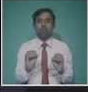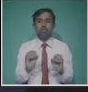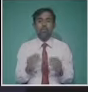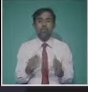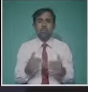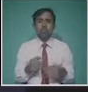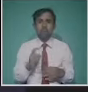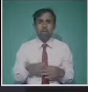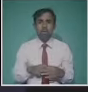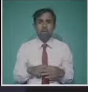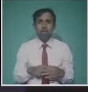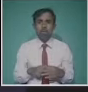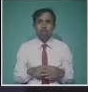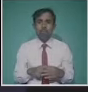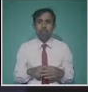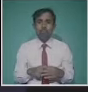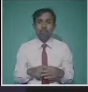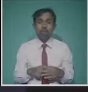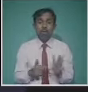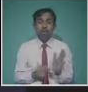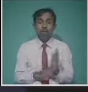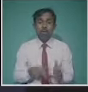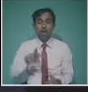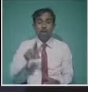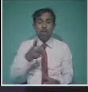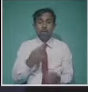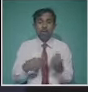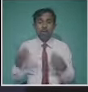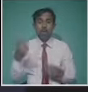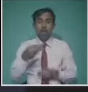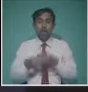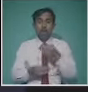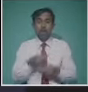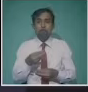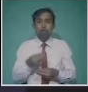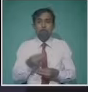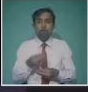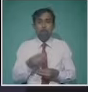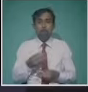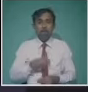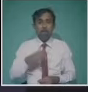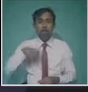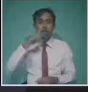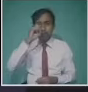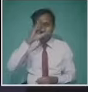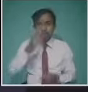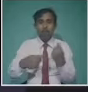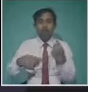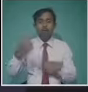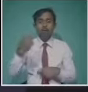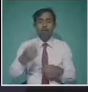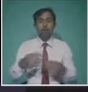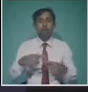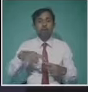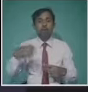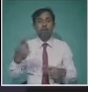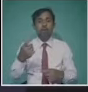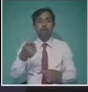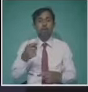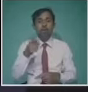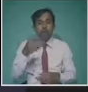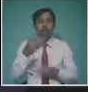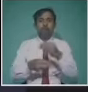තවත් කාරණාවක් තියෙනවා ගරු සභාපතිතුනි අර ලක්ෂ 200කට විකුණන ව්‍යාපාරිකයා අදාරගෙන හෙට උදේ ගිහිල්ලා විකුණන්න ගියොත් තව ව්‍යාපාරිකුට